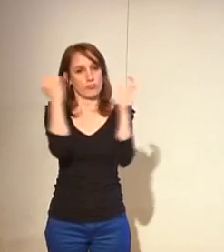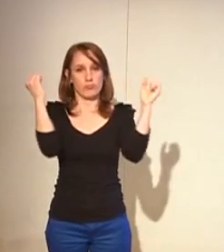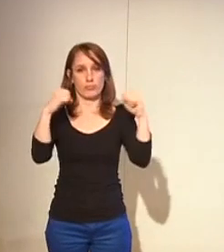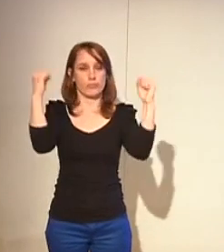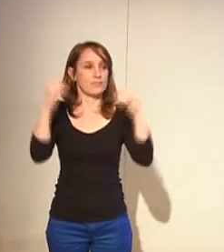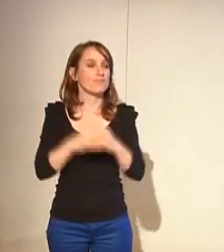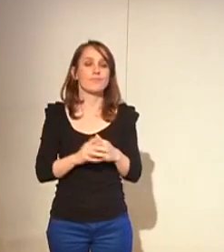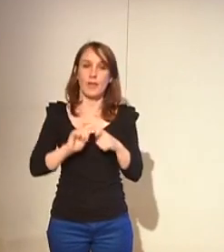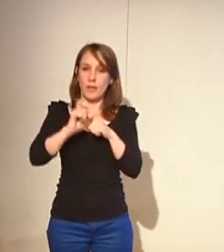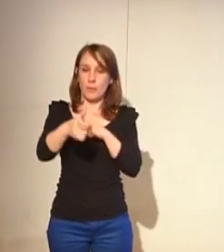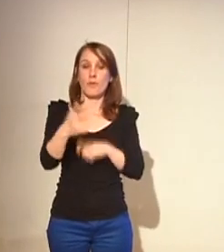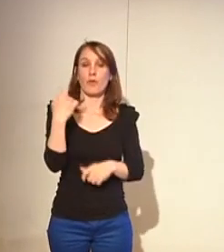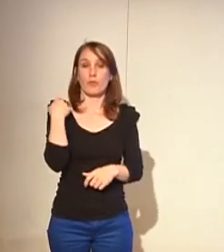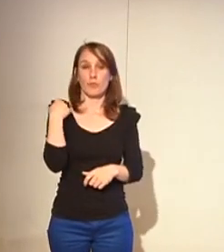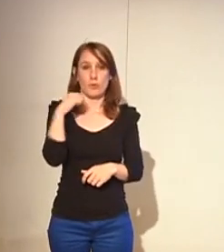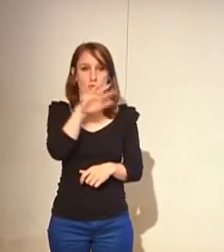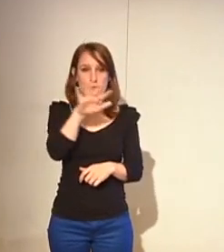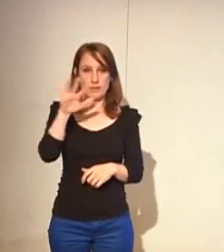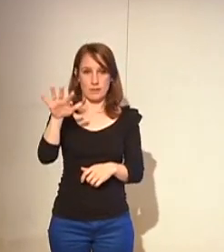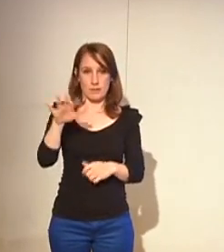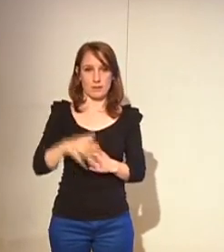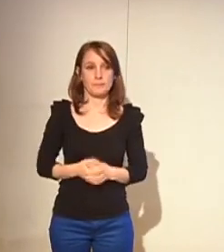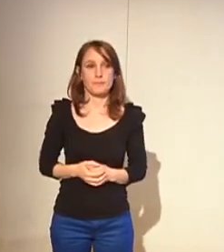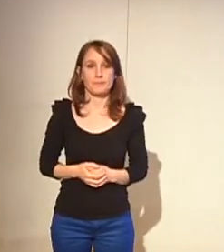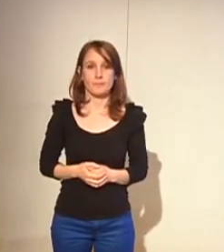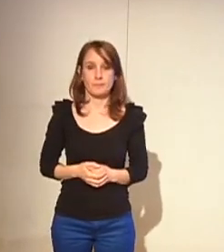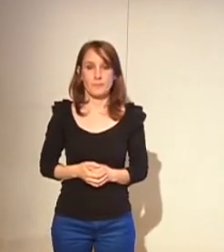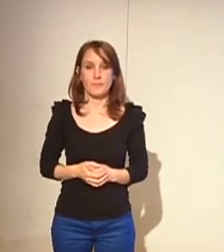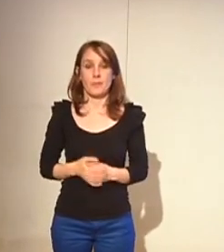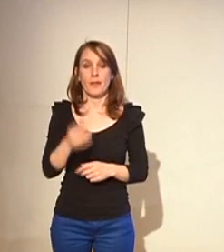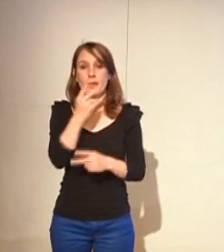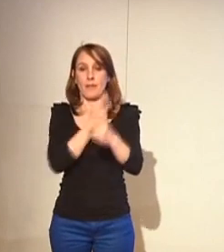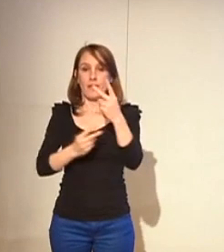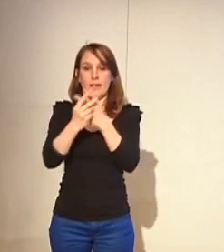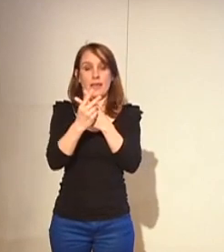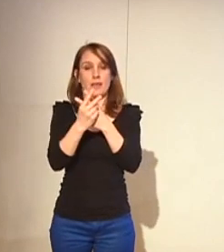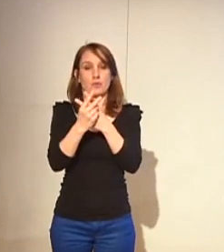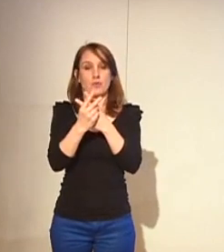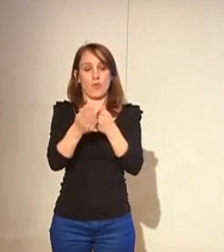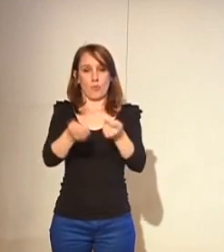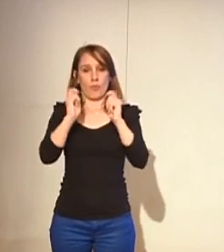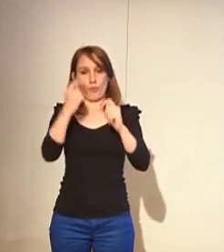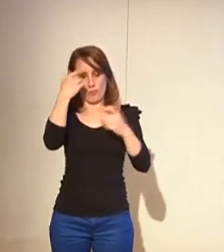délibération numéro 55 portant sur la délégation au conseil du conseil municipal au